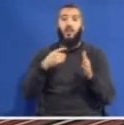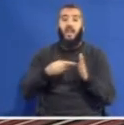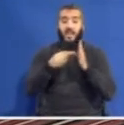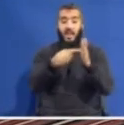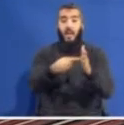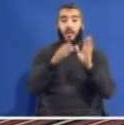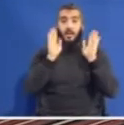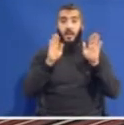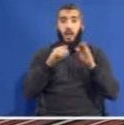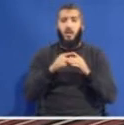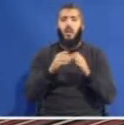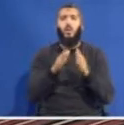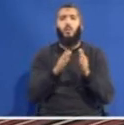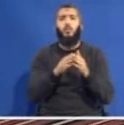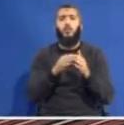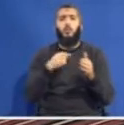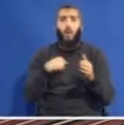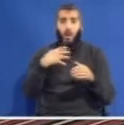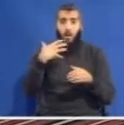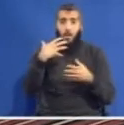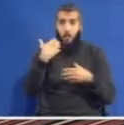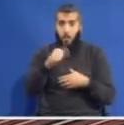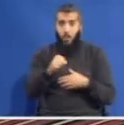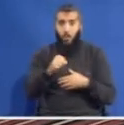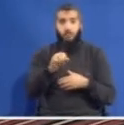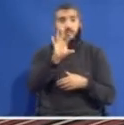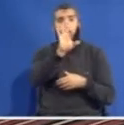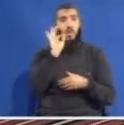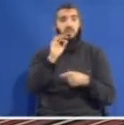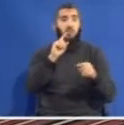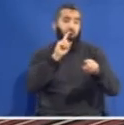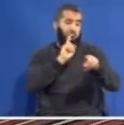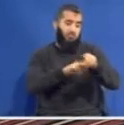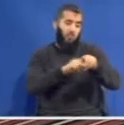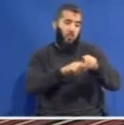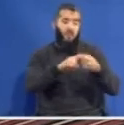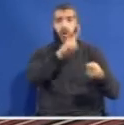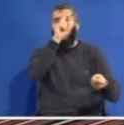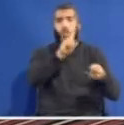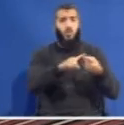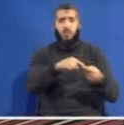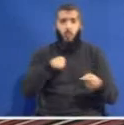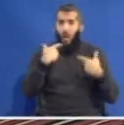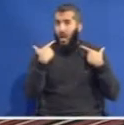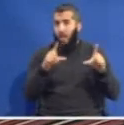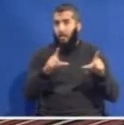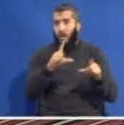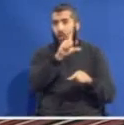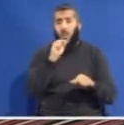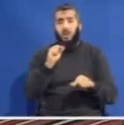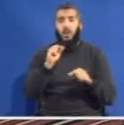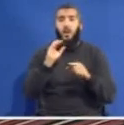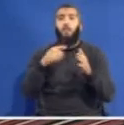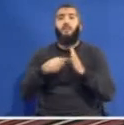وتقول هل يمكنني أن أختار وقت أي وقت وأقضي ما شاء الله وما استطعت وتسأل على بعد العصر وبعد الفجر